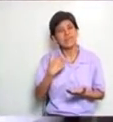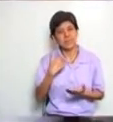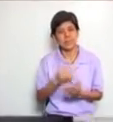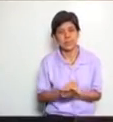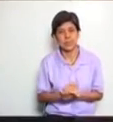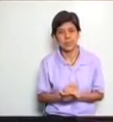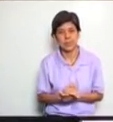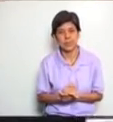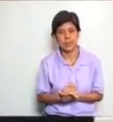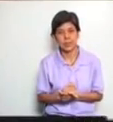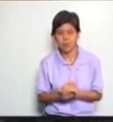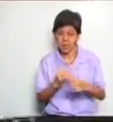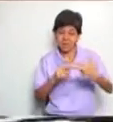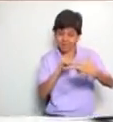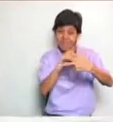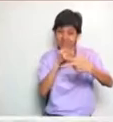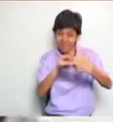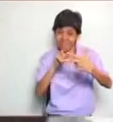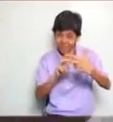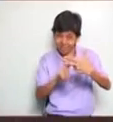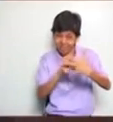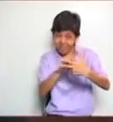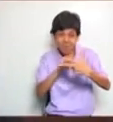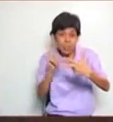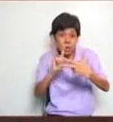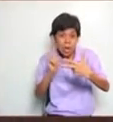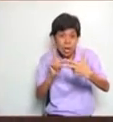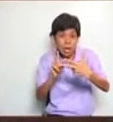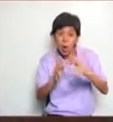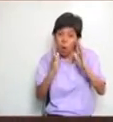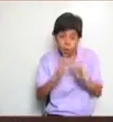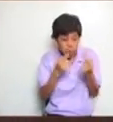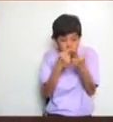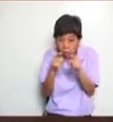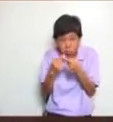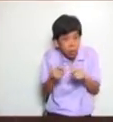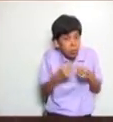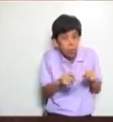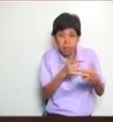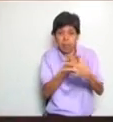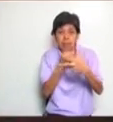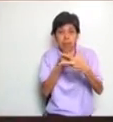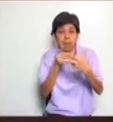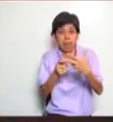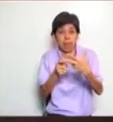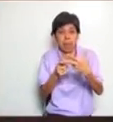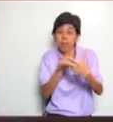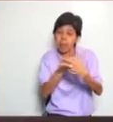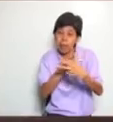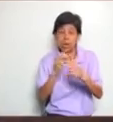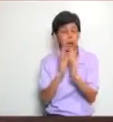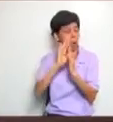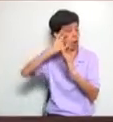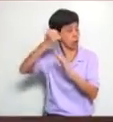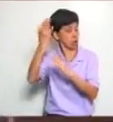3 ลุ่มสาษณณานั้นมาจากคนละรากรากหนึ่เชือ้